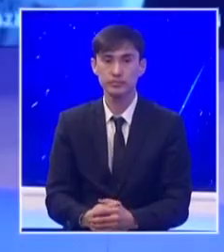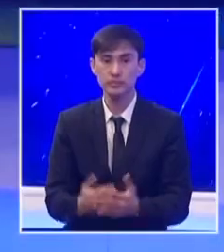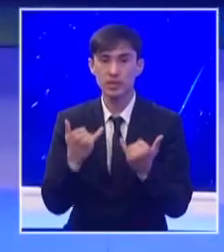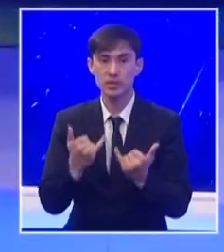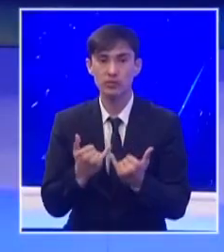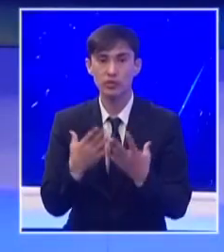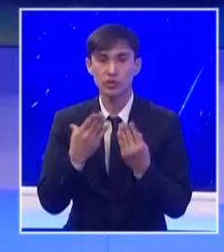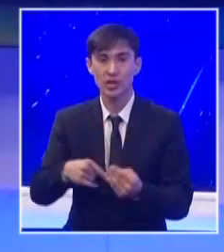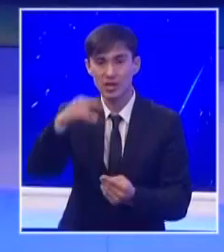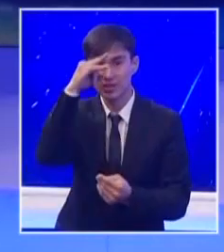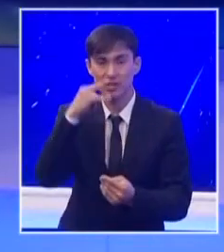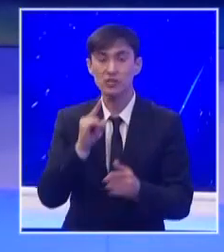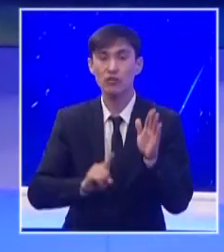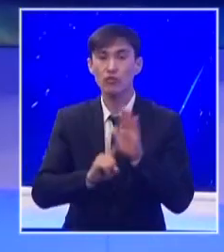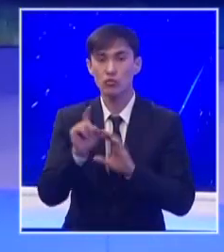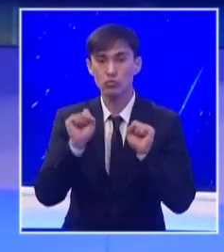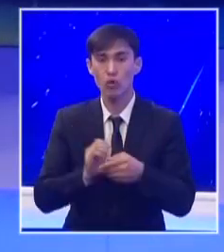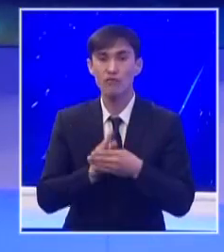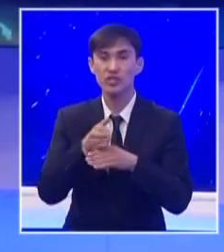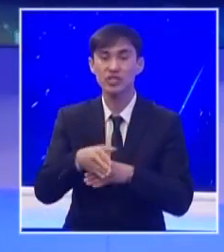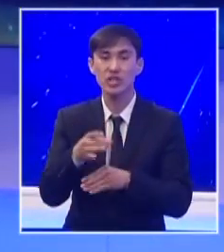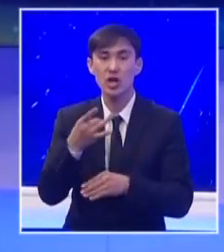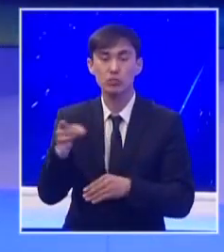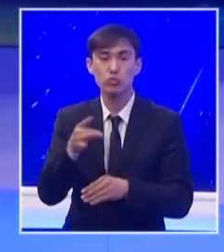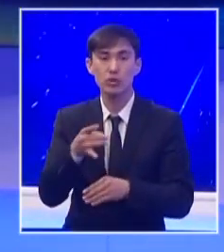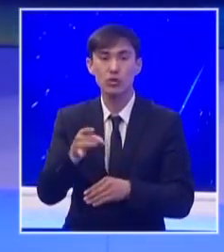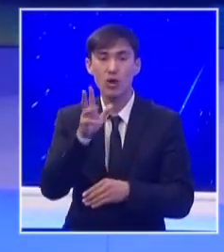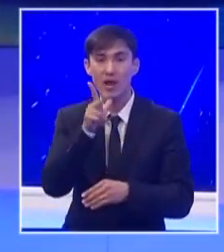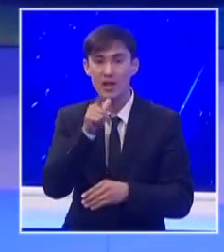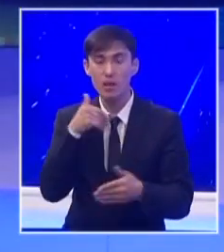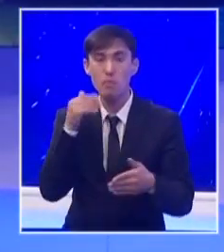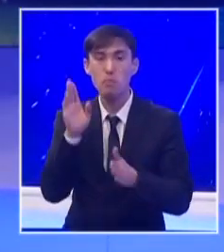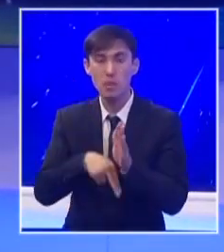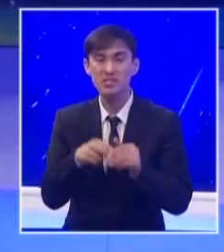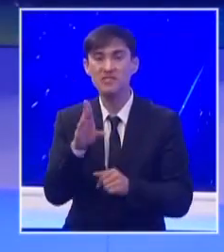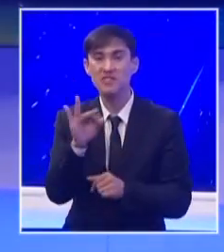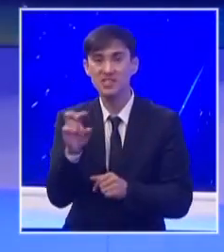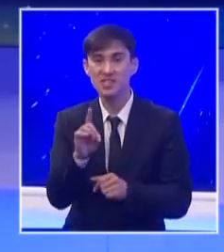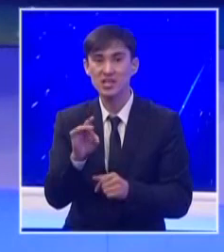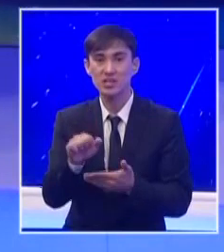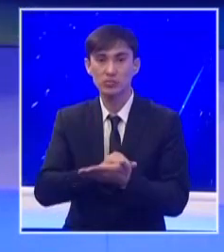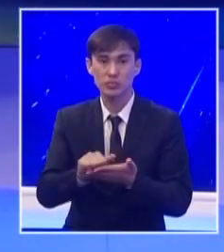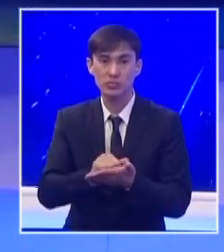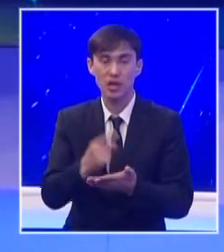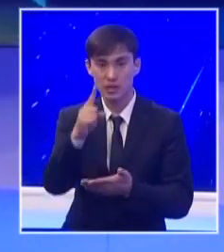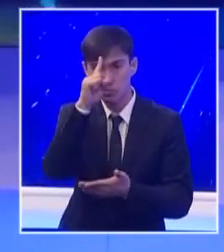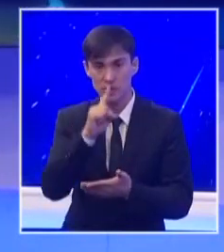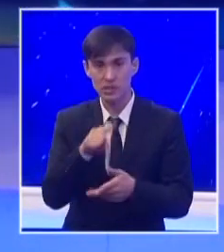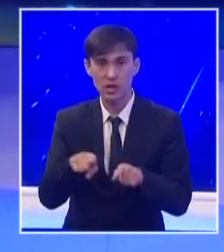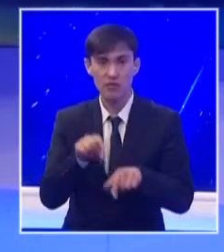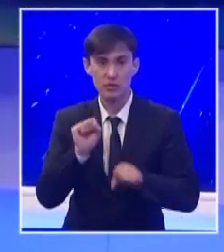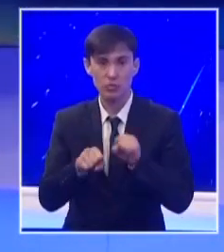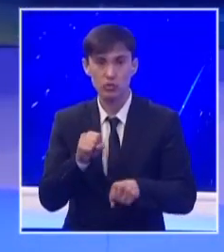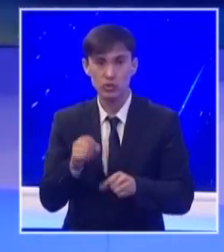С сегодняшнего дня казахстанцы вновь смогут въезжать в Республику Корея без виз на срок не более 1 месяца. Такая возможность появилась